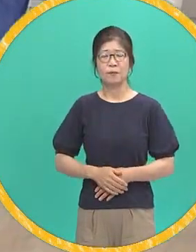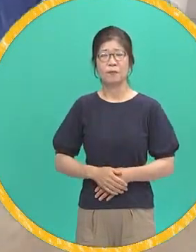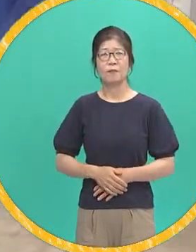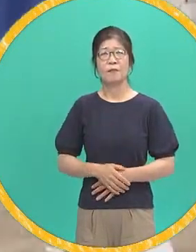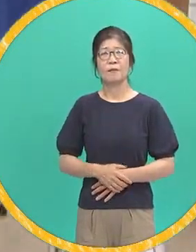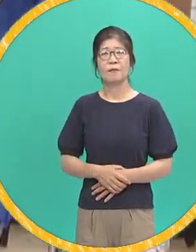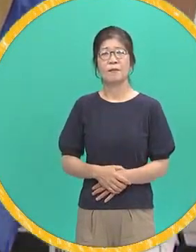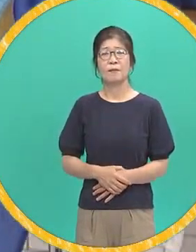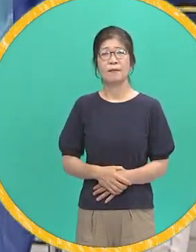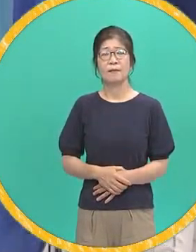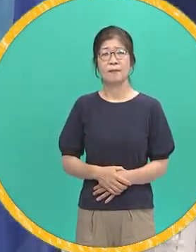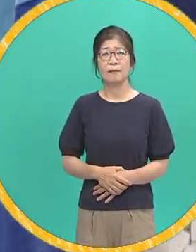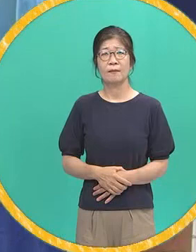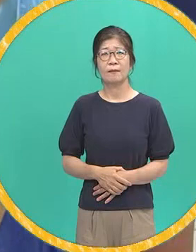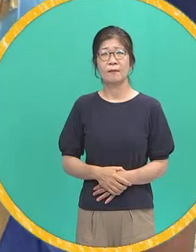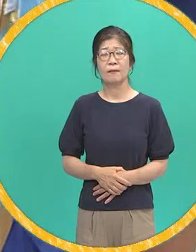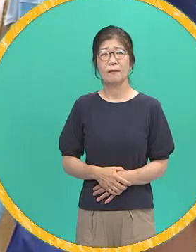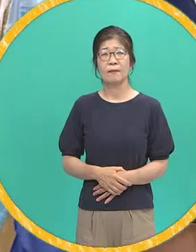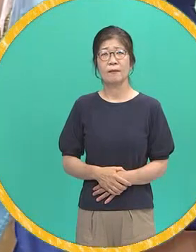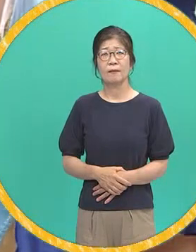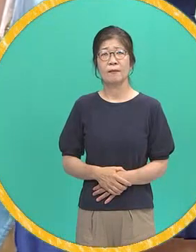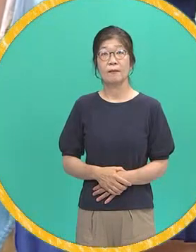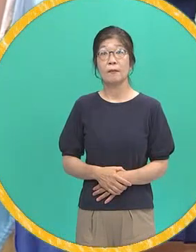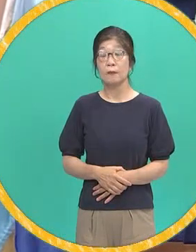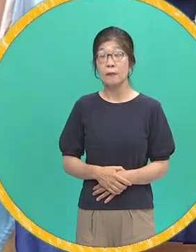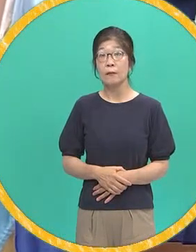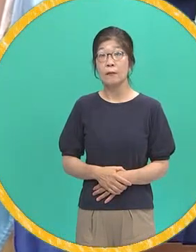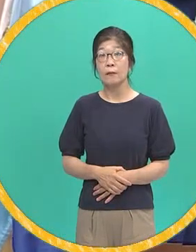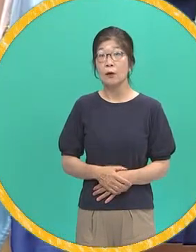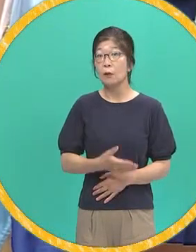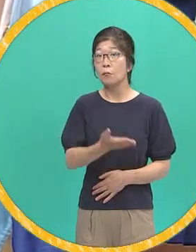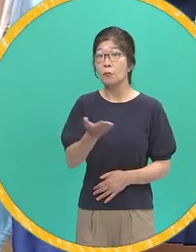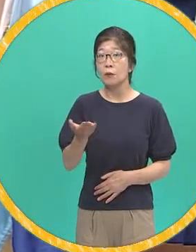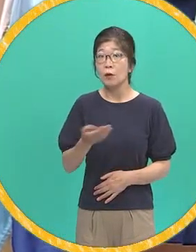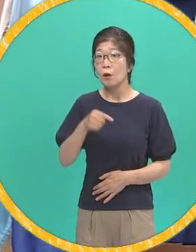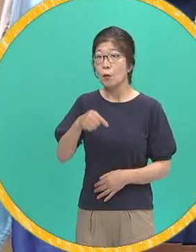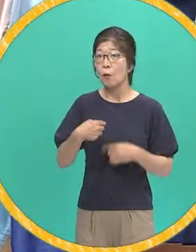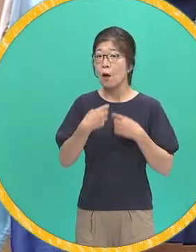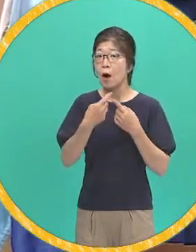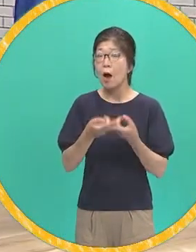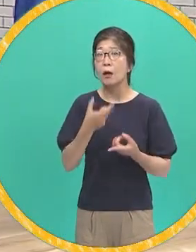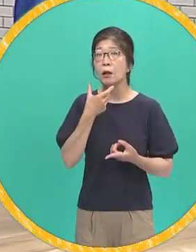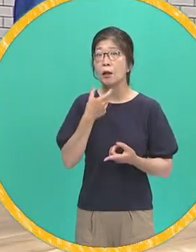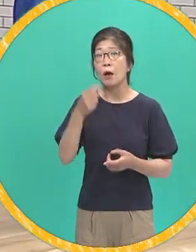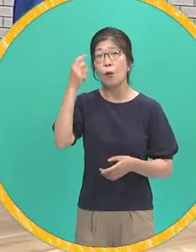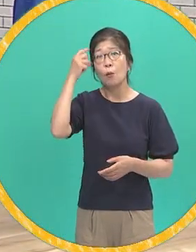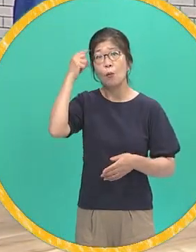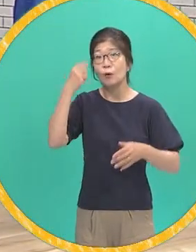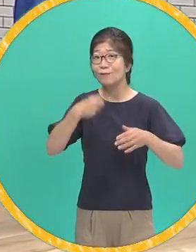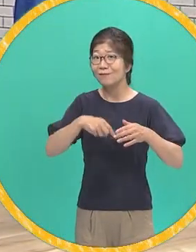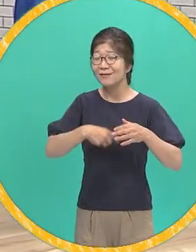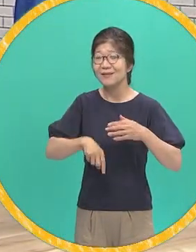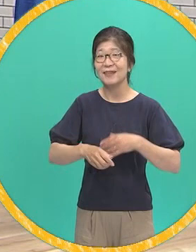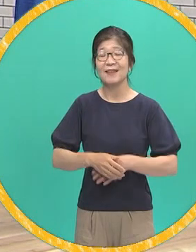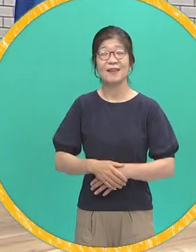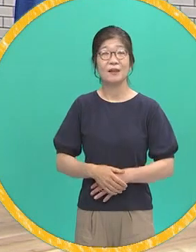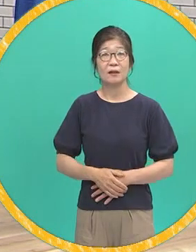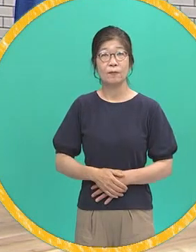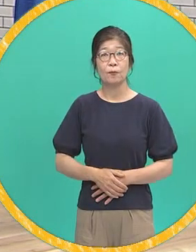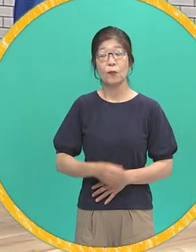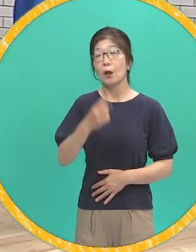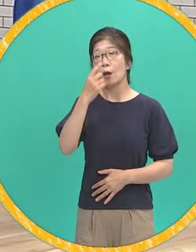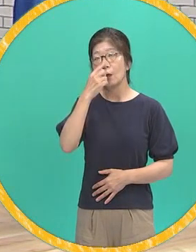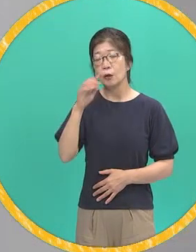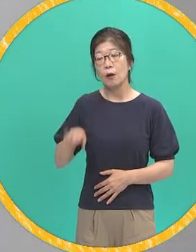訓練が賜物ですよね皆さんはどうしてこのカラーガードになろうと思われたんですかはい私